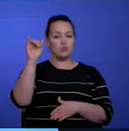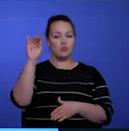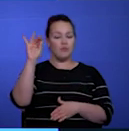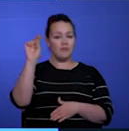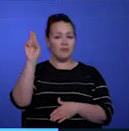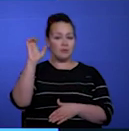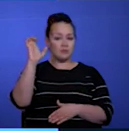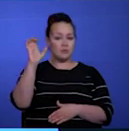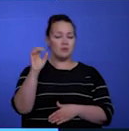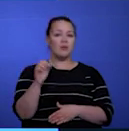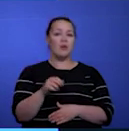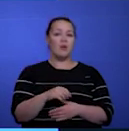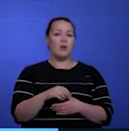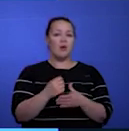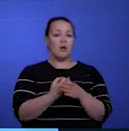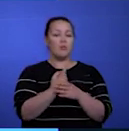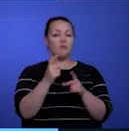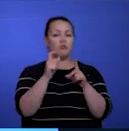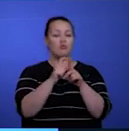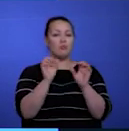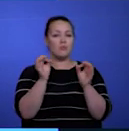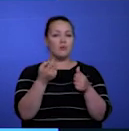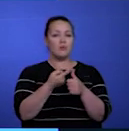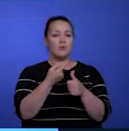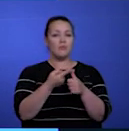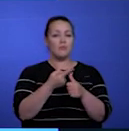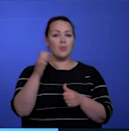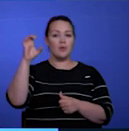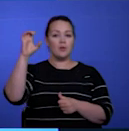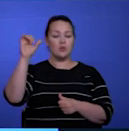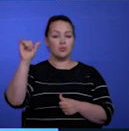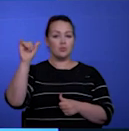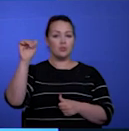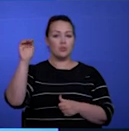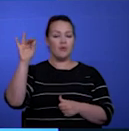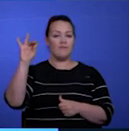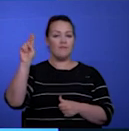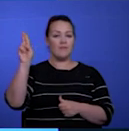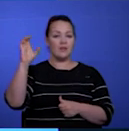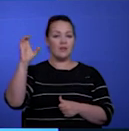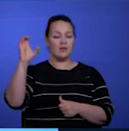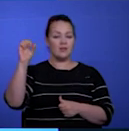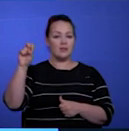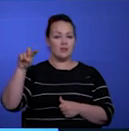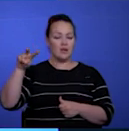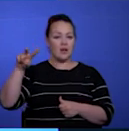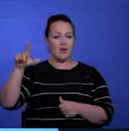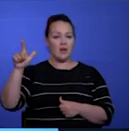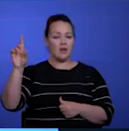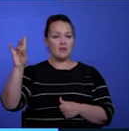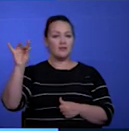способ образования называется правильно суффиксальный итак сегодня мы